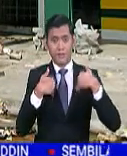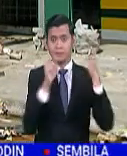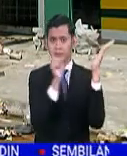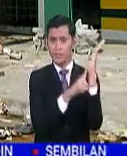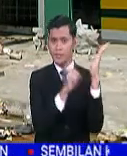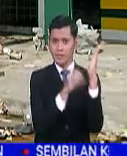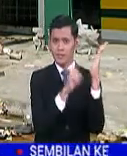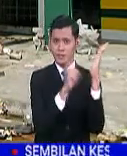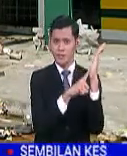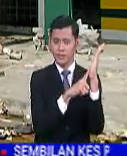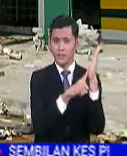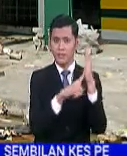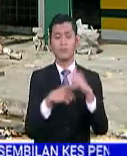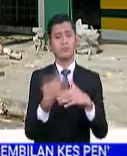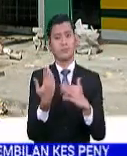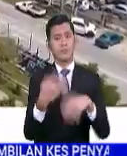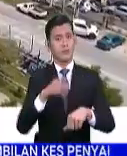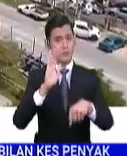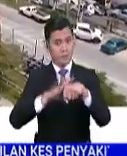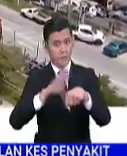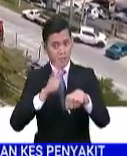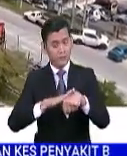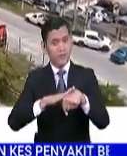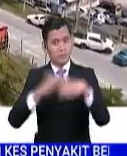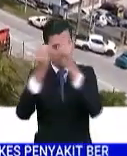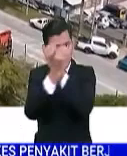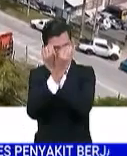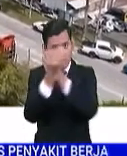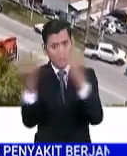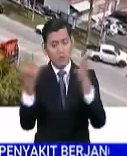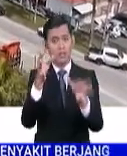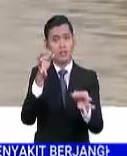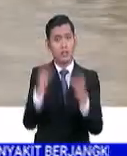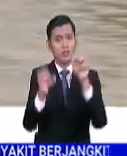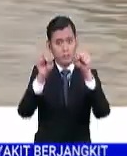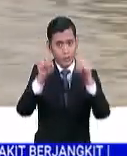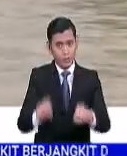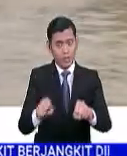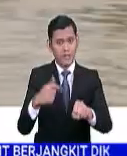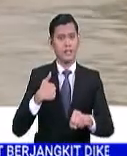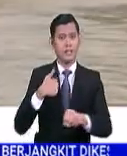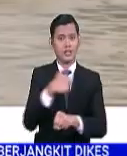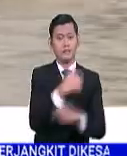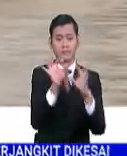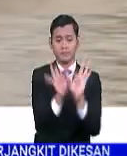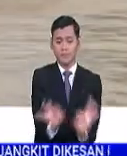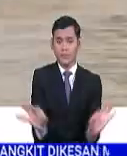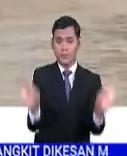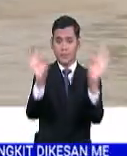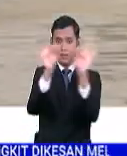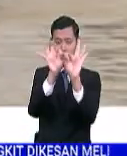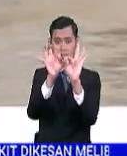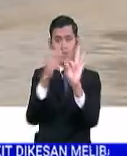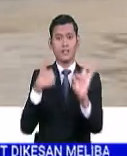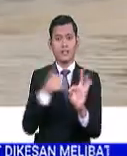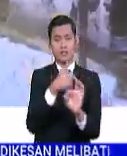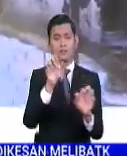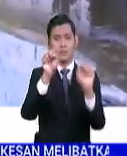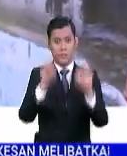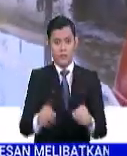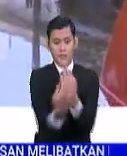isyarat itu macam. Baru kita boleh at least, itu pentingnya barang kita boleh standby